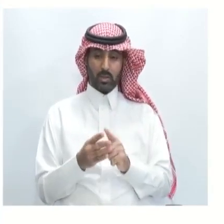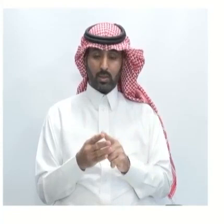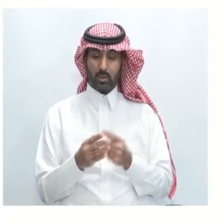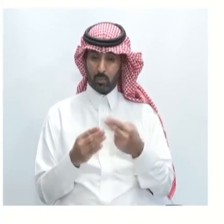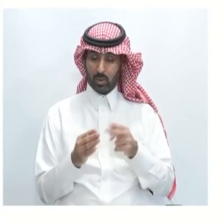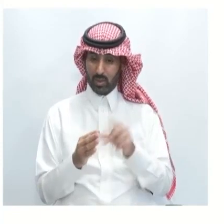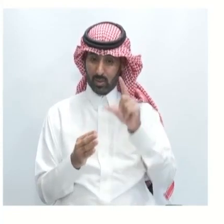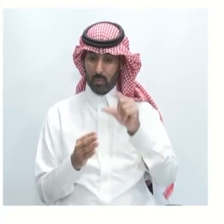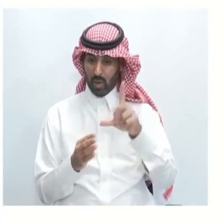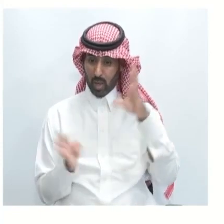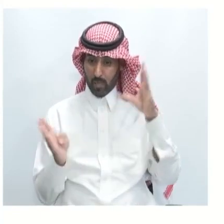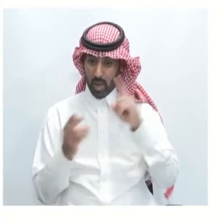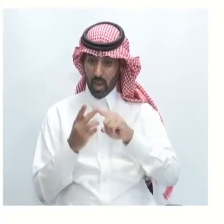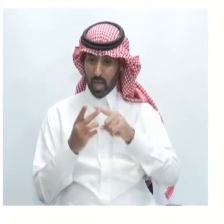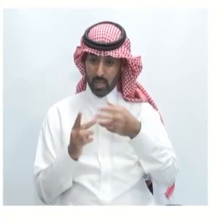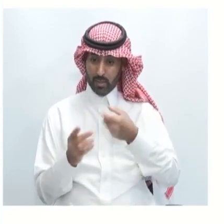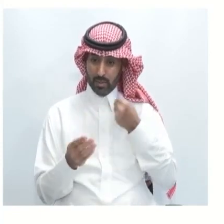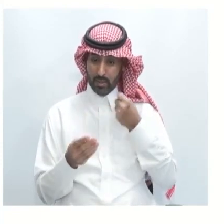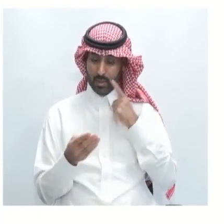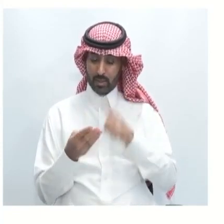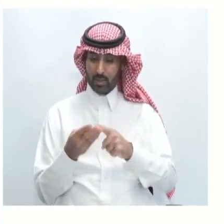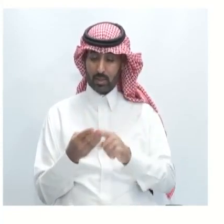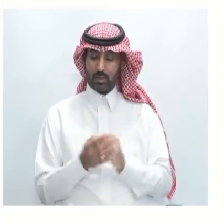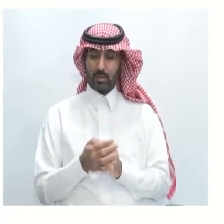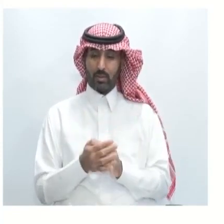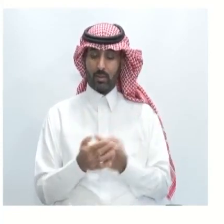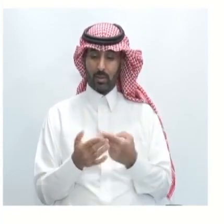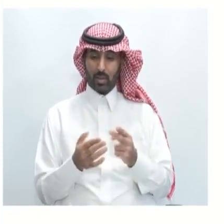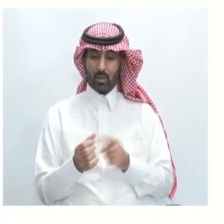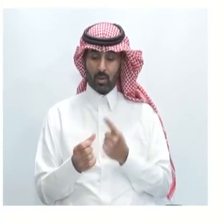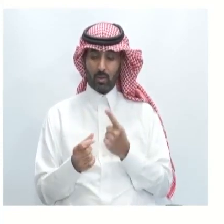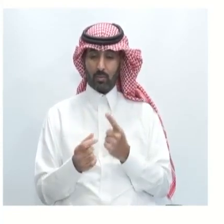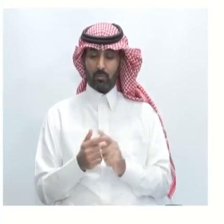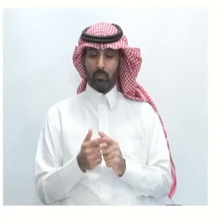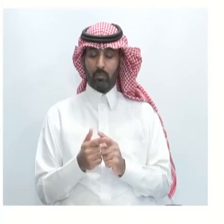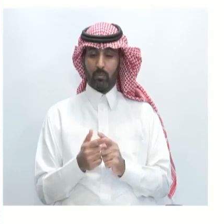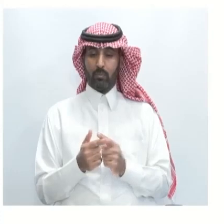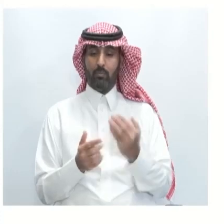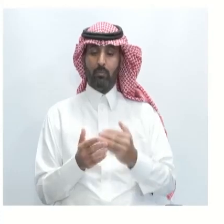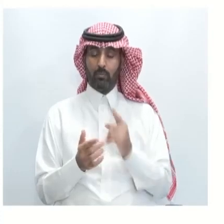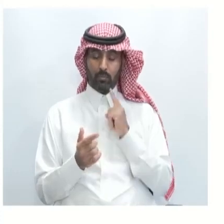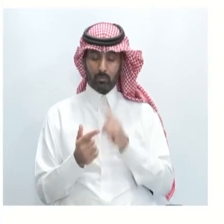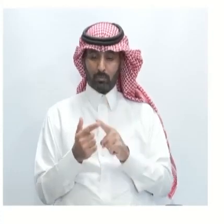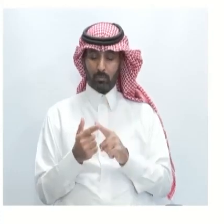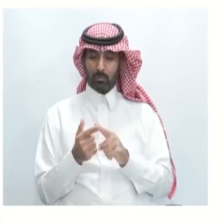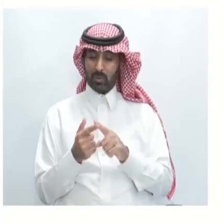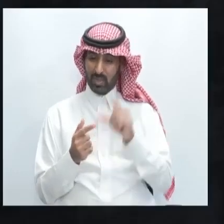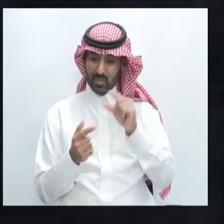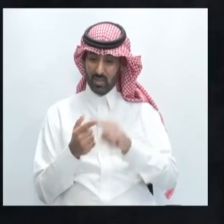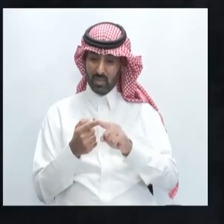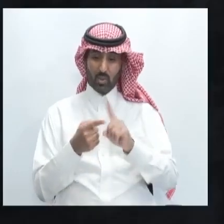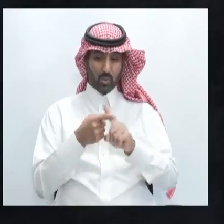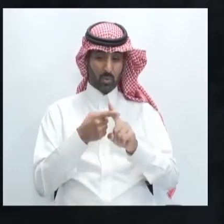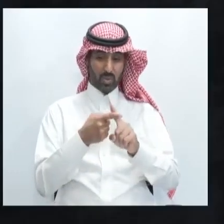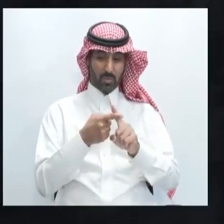عن مقدمتين ونتيجه له شرطه له شرطان الشكل الاول انت كل مقدمه صغرى